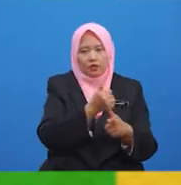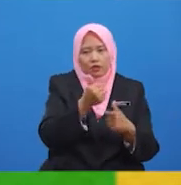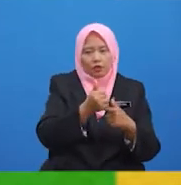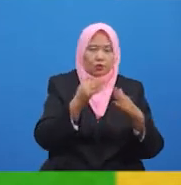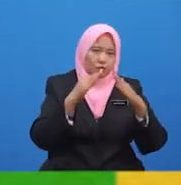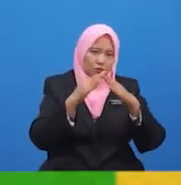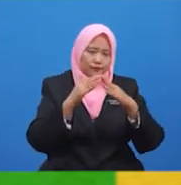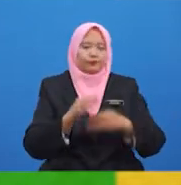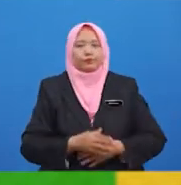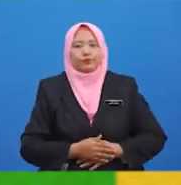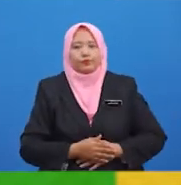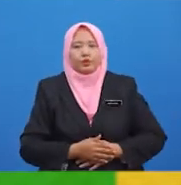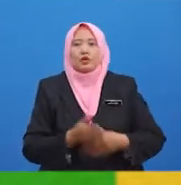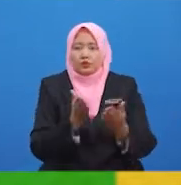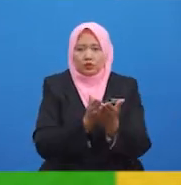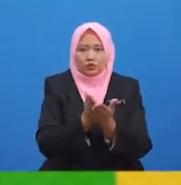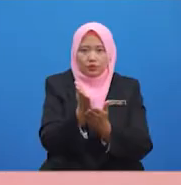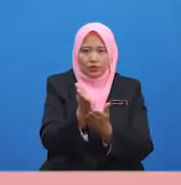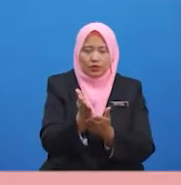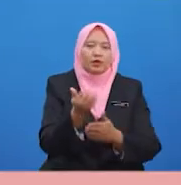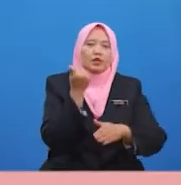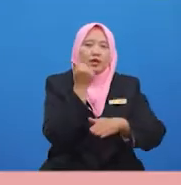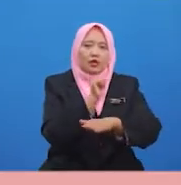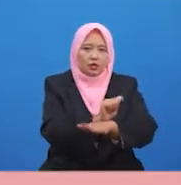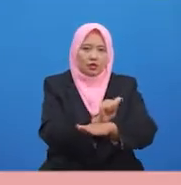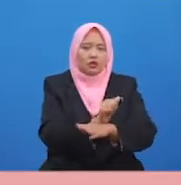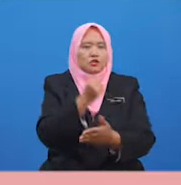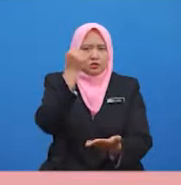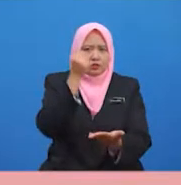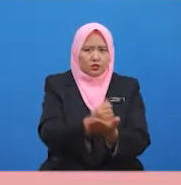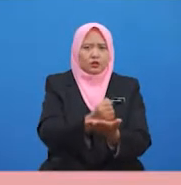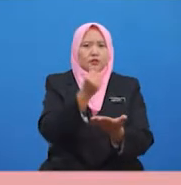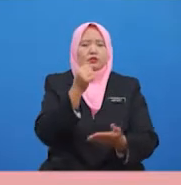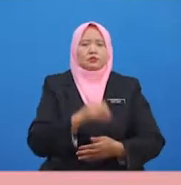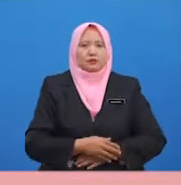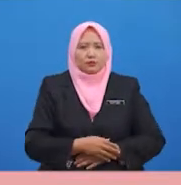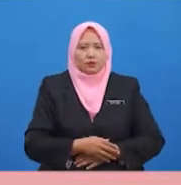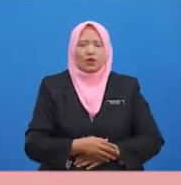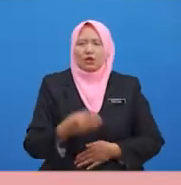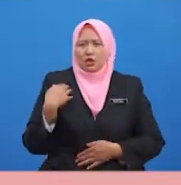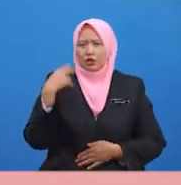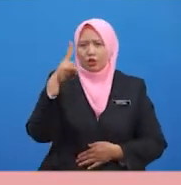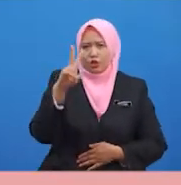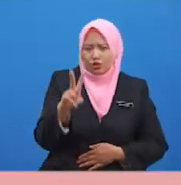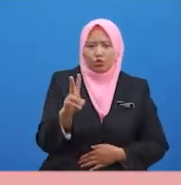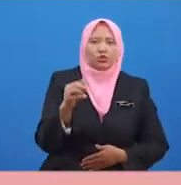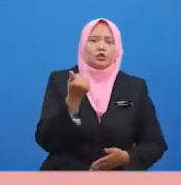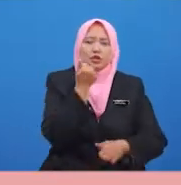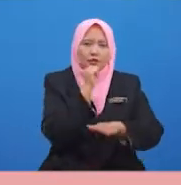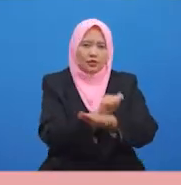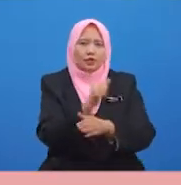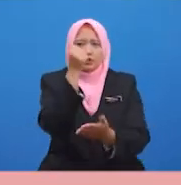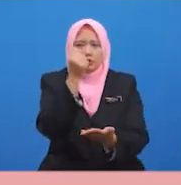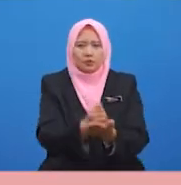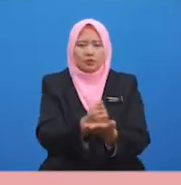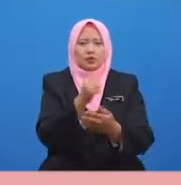jenis akad yang seterusnya ialah akad jaminan. Terdapat dua jenis akad jaminan